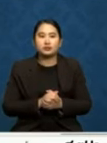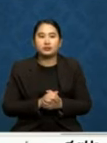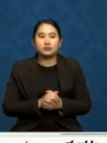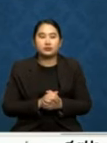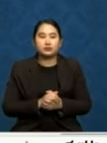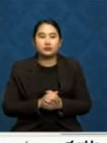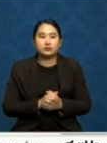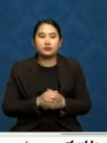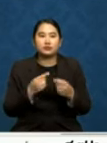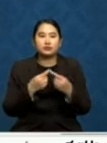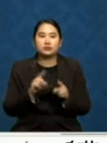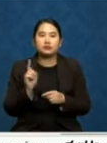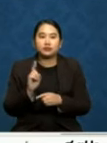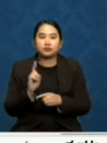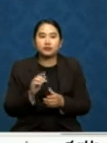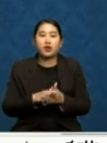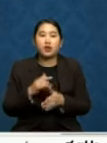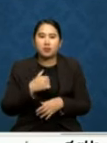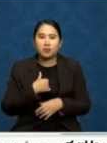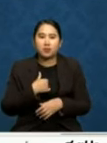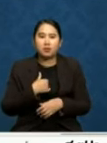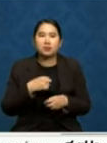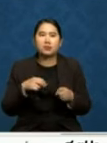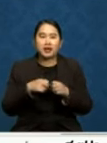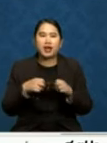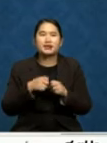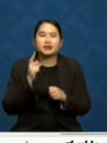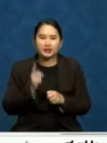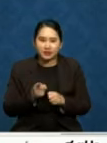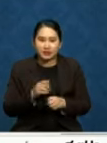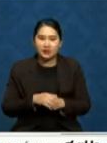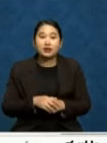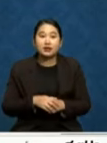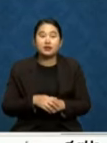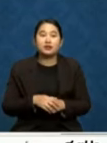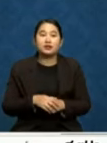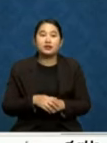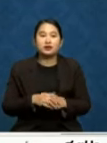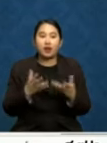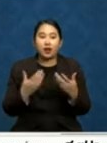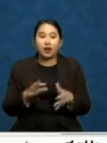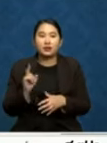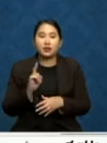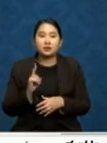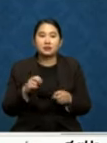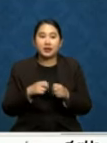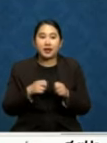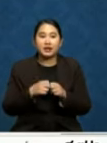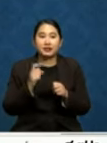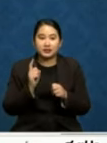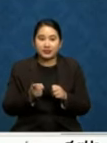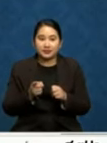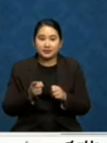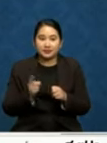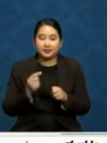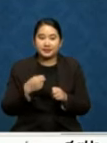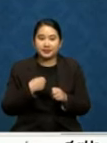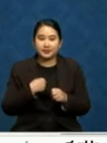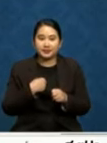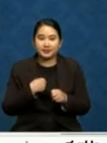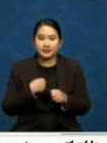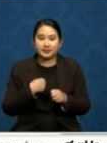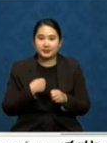ะครับแต่ว่าผมก็เกิดอุบัติเหตุจริงแล้วก็ในความเป็นจริงเนี่ยสิ่งที่เกิดอุบัติเหตุนั้นเนี่ยนะครับผมเองเนี่ย